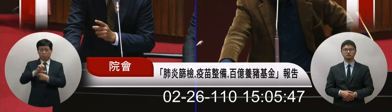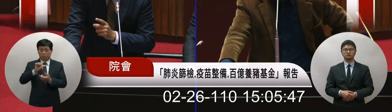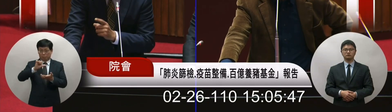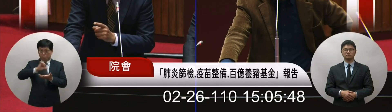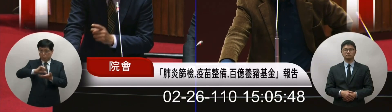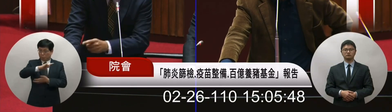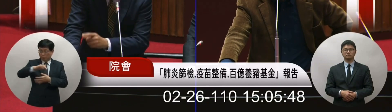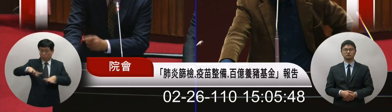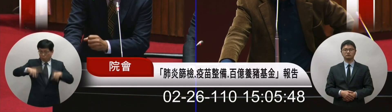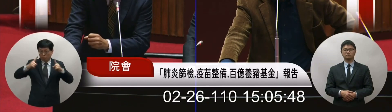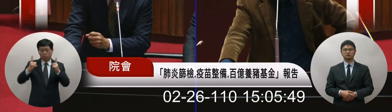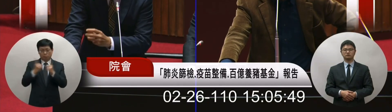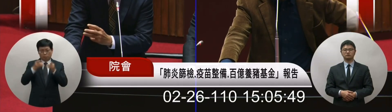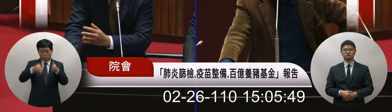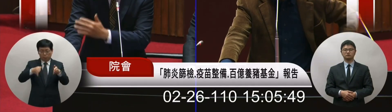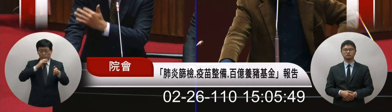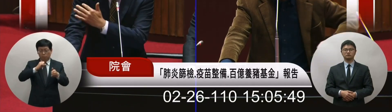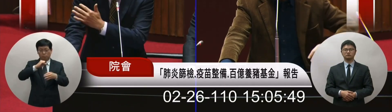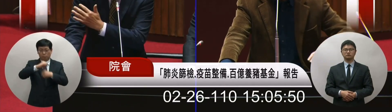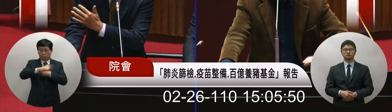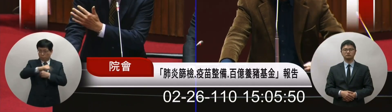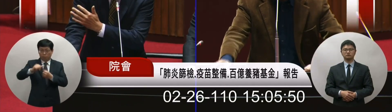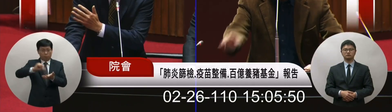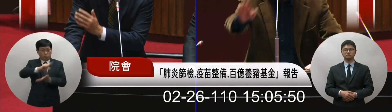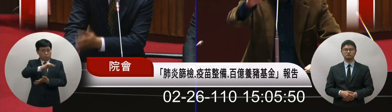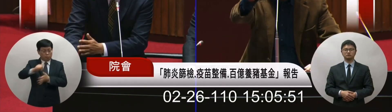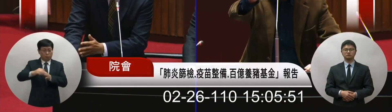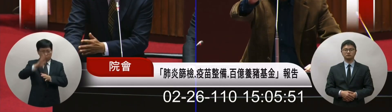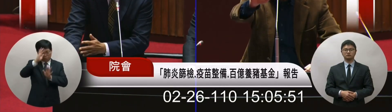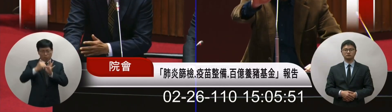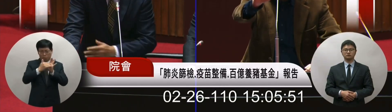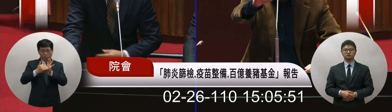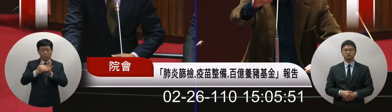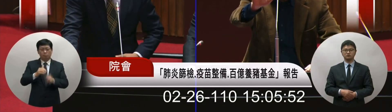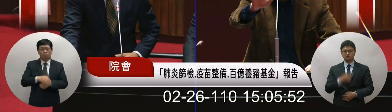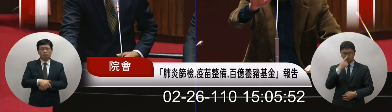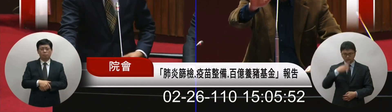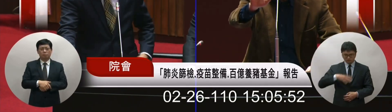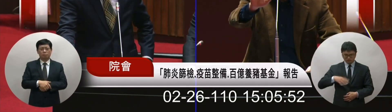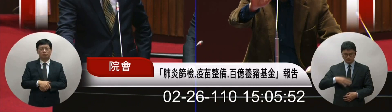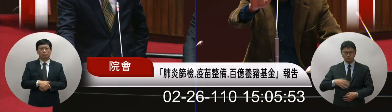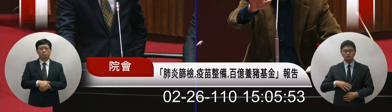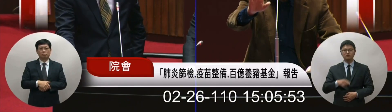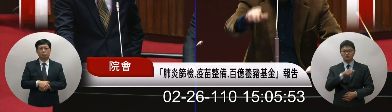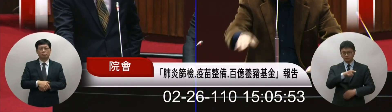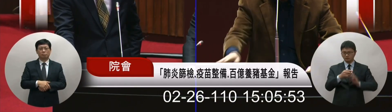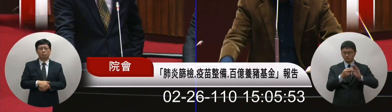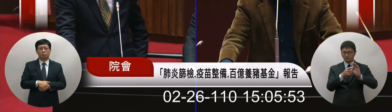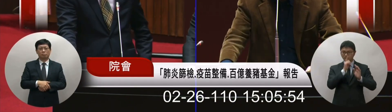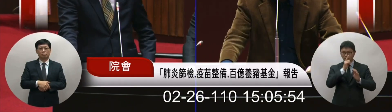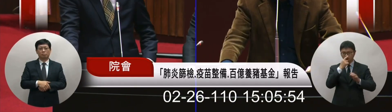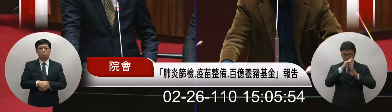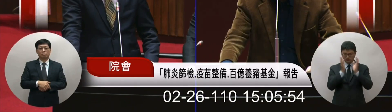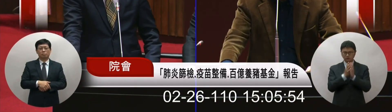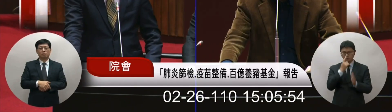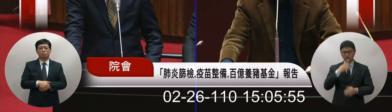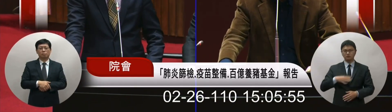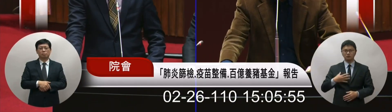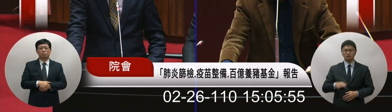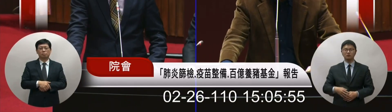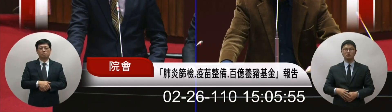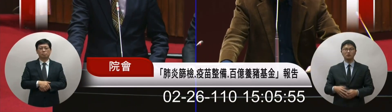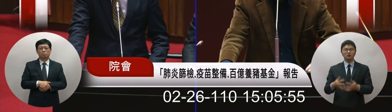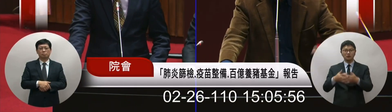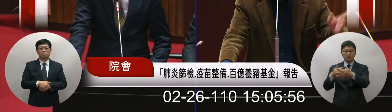第一次针对动植物防疫提出这样的一个。 我跟你，我在，你讲的我拢在。川普